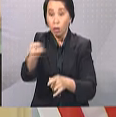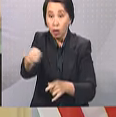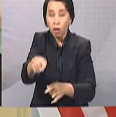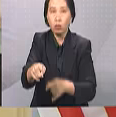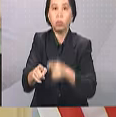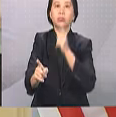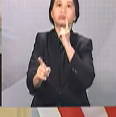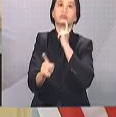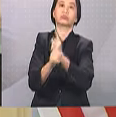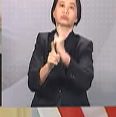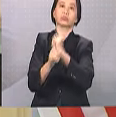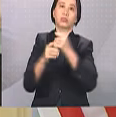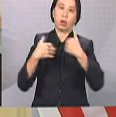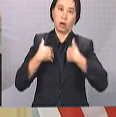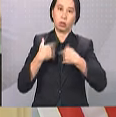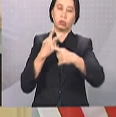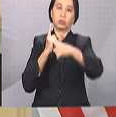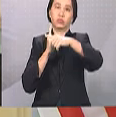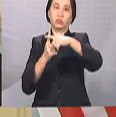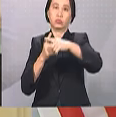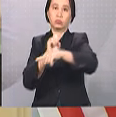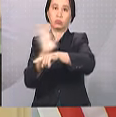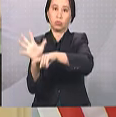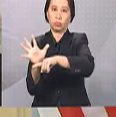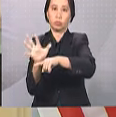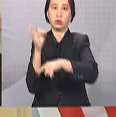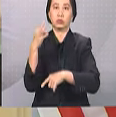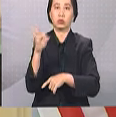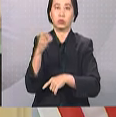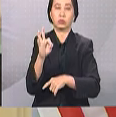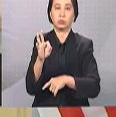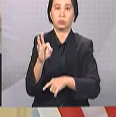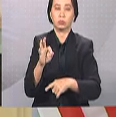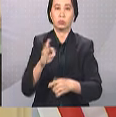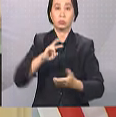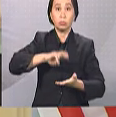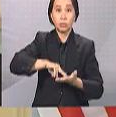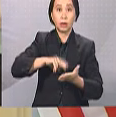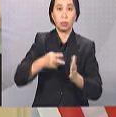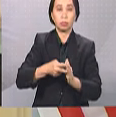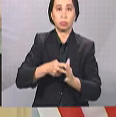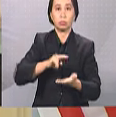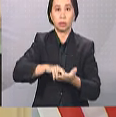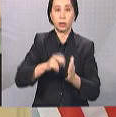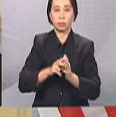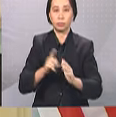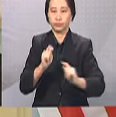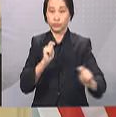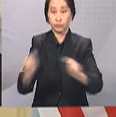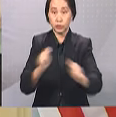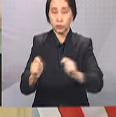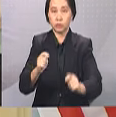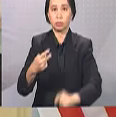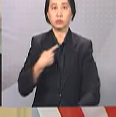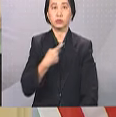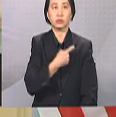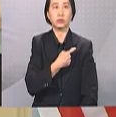disahkan positif COVID-19. Jadi bermakna tindakan kita